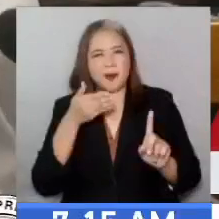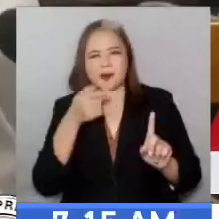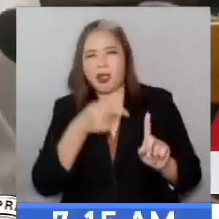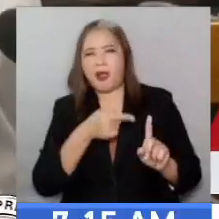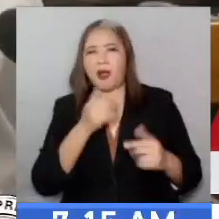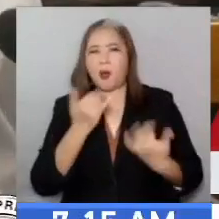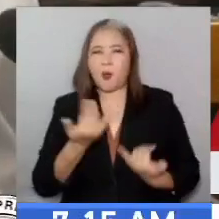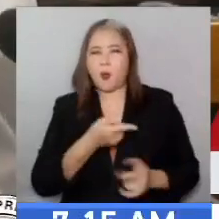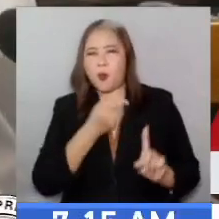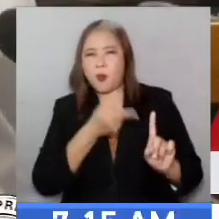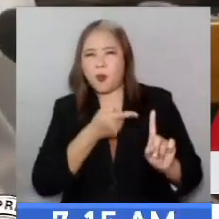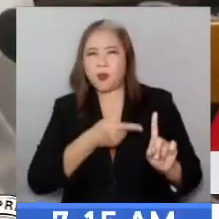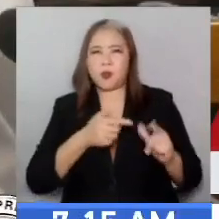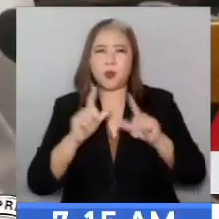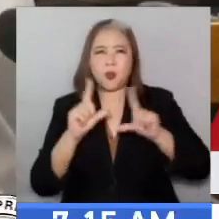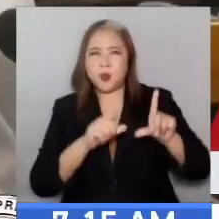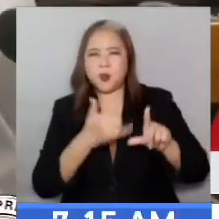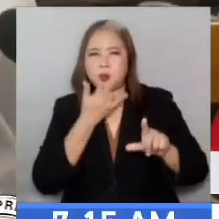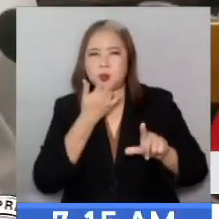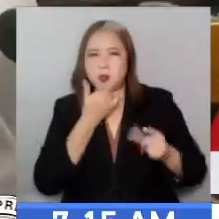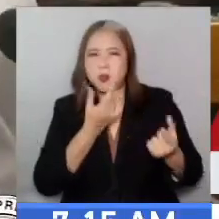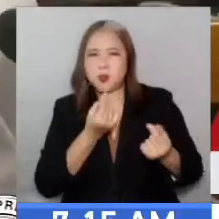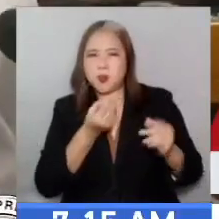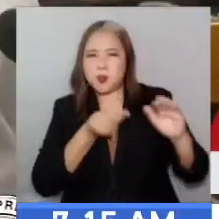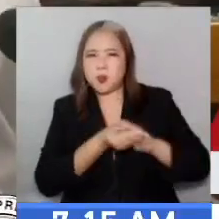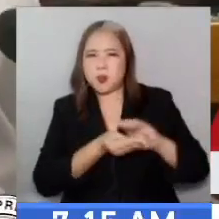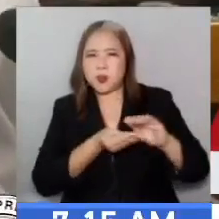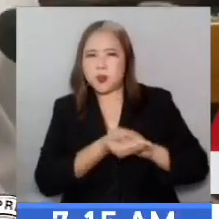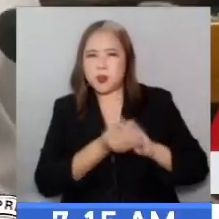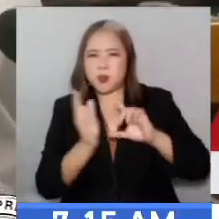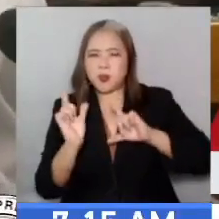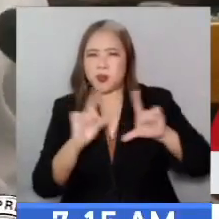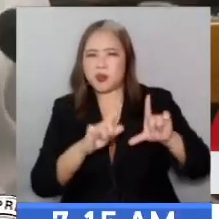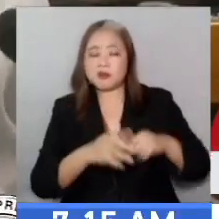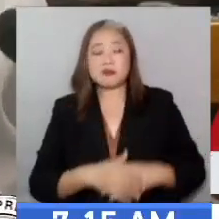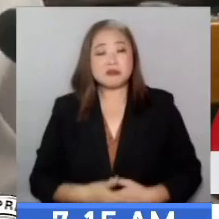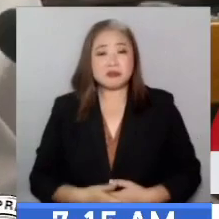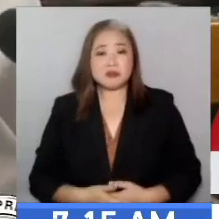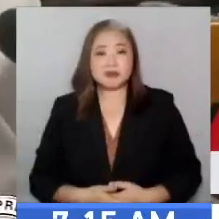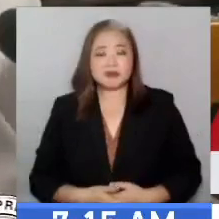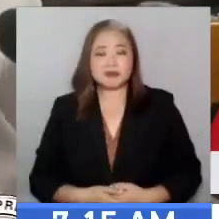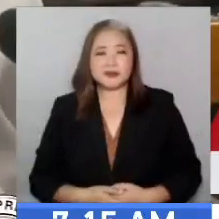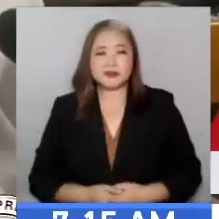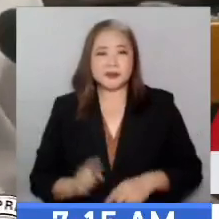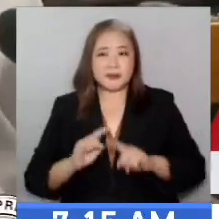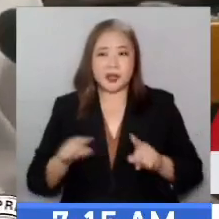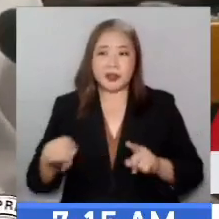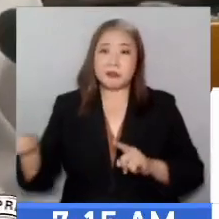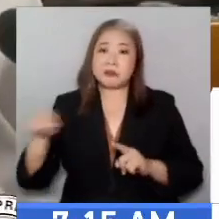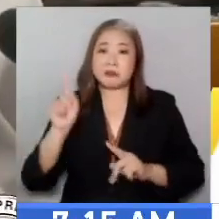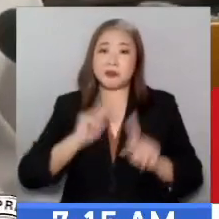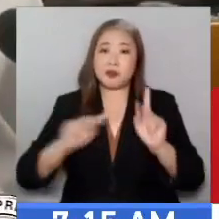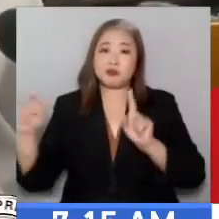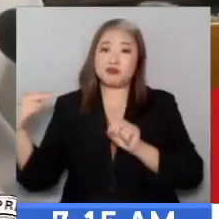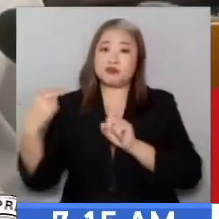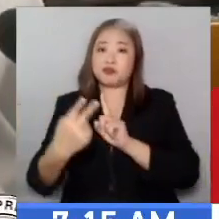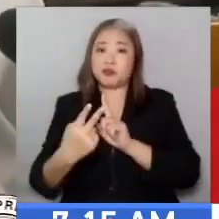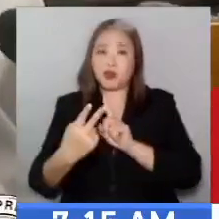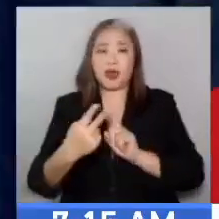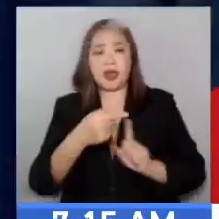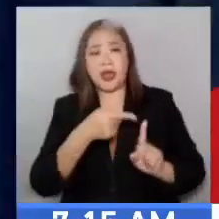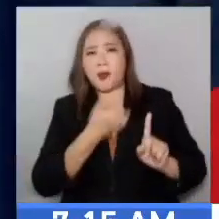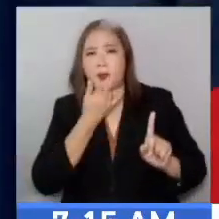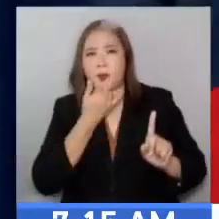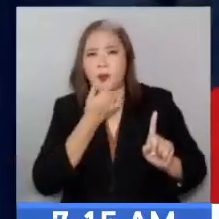ginawa nong na to and it appears to the public eye na mali talaga yung ginagawa